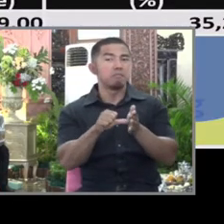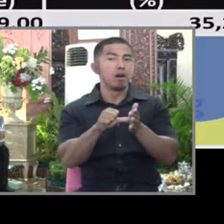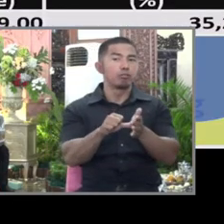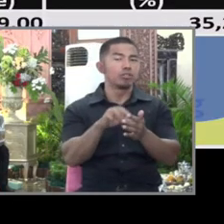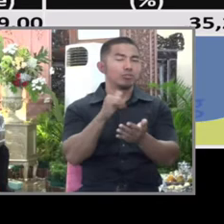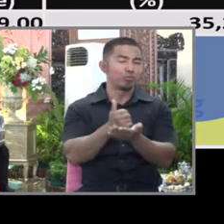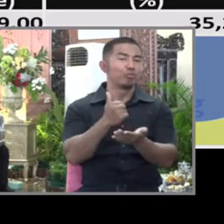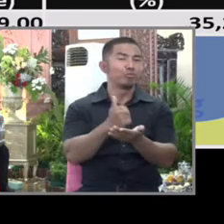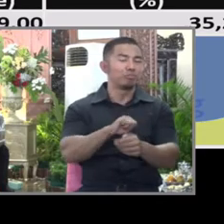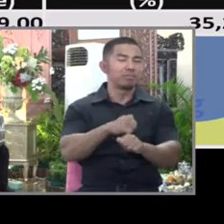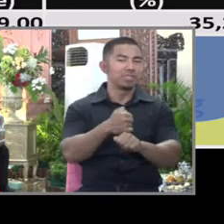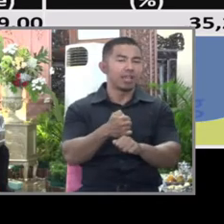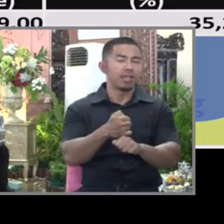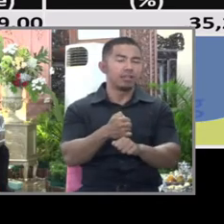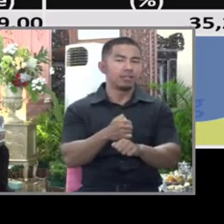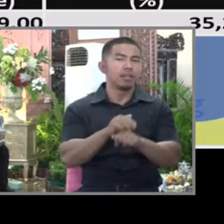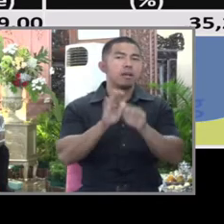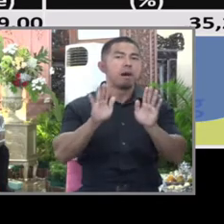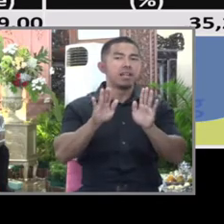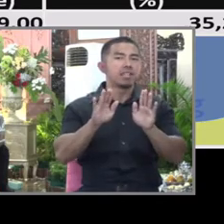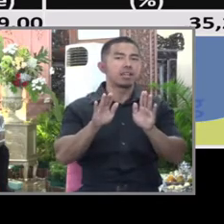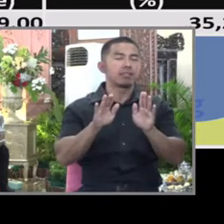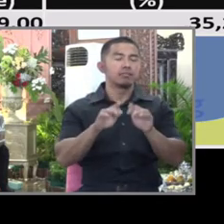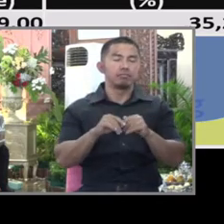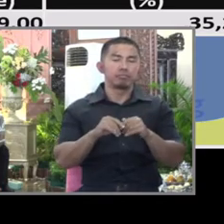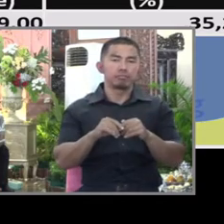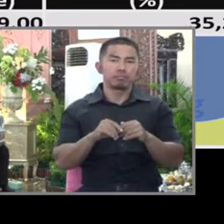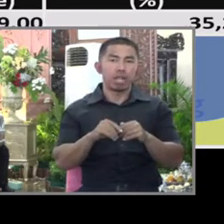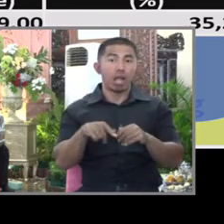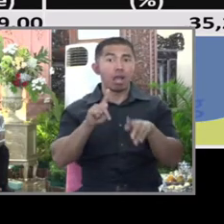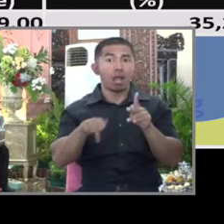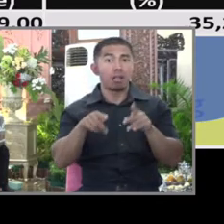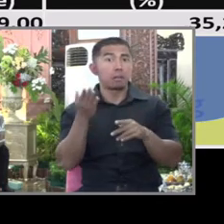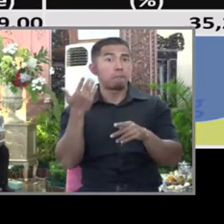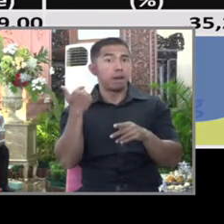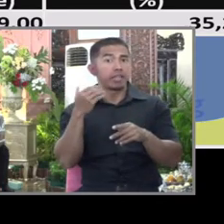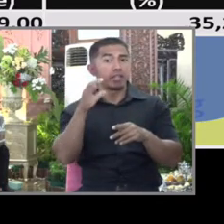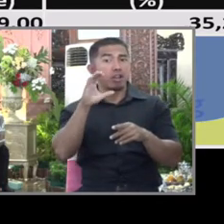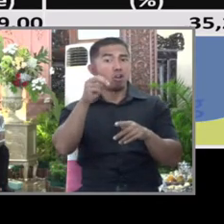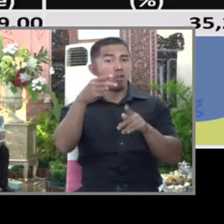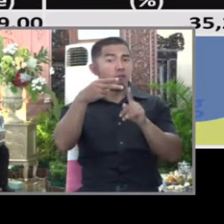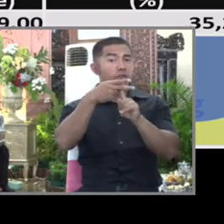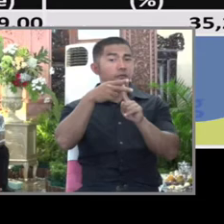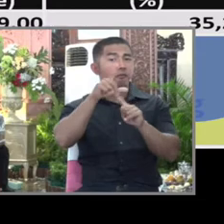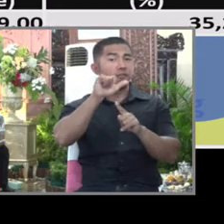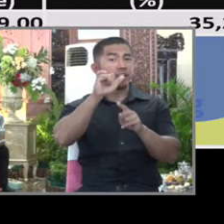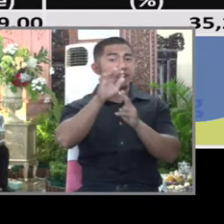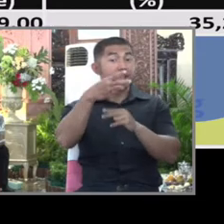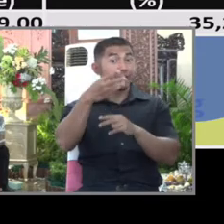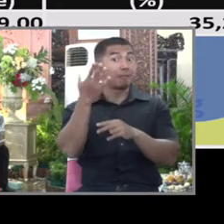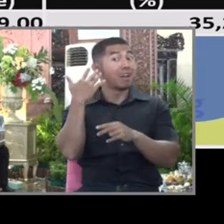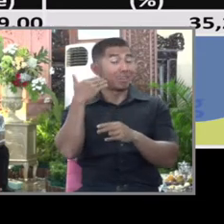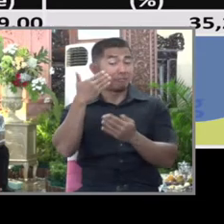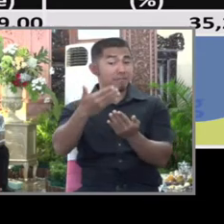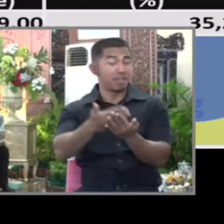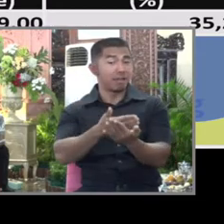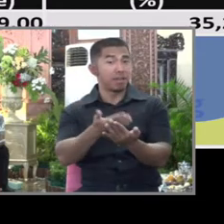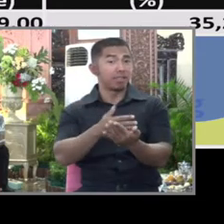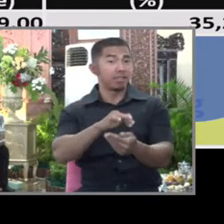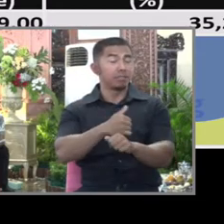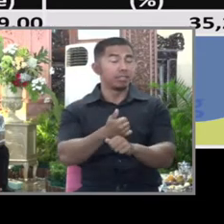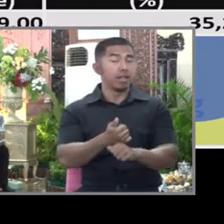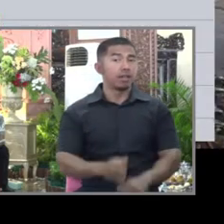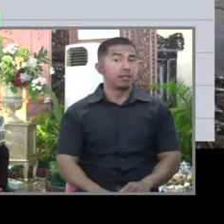tentunya adalah banyak yang semula offline itu pendapatannya itu